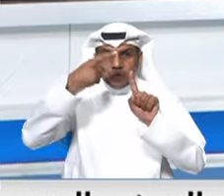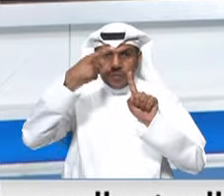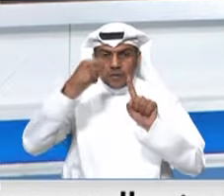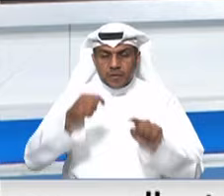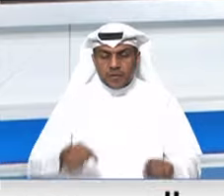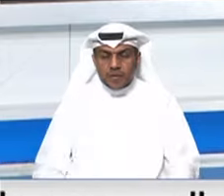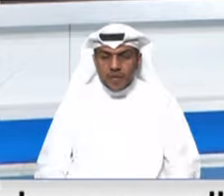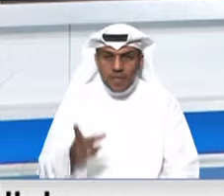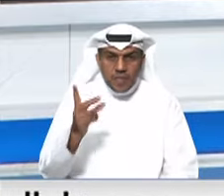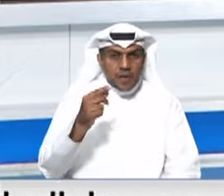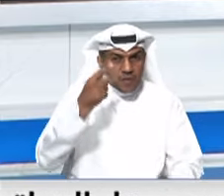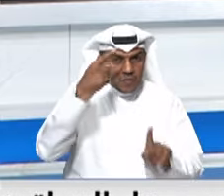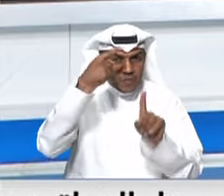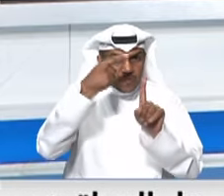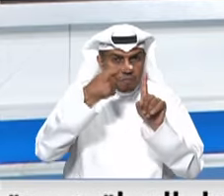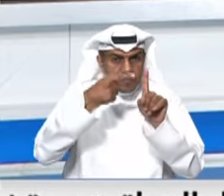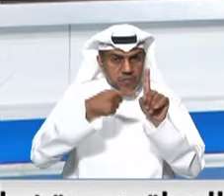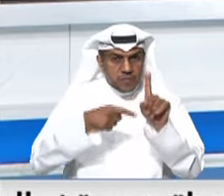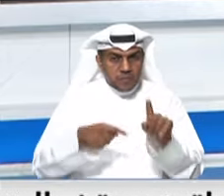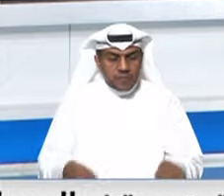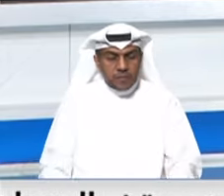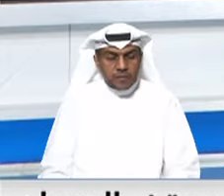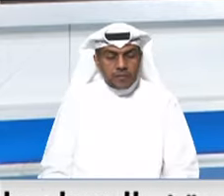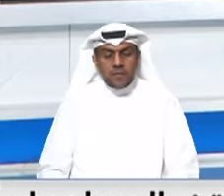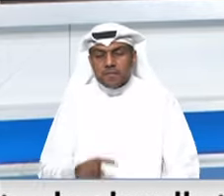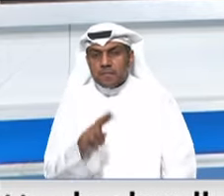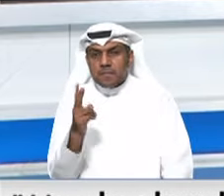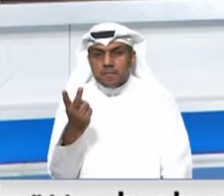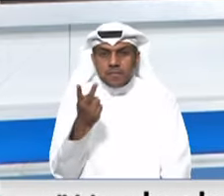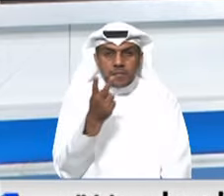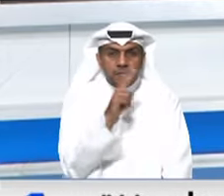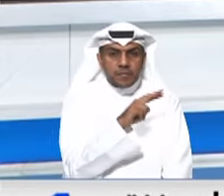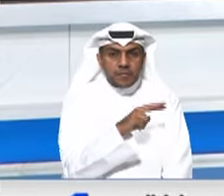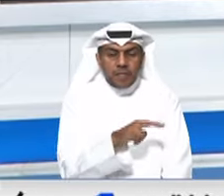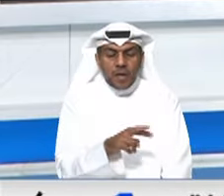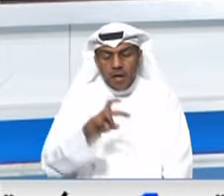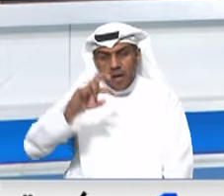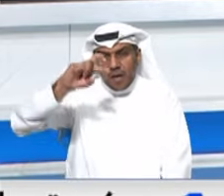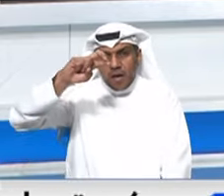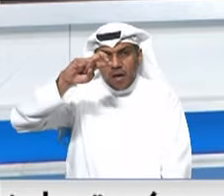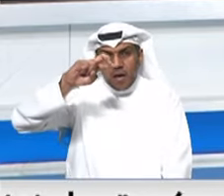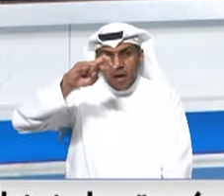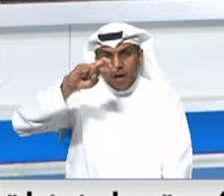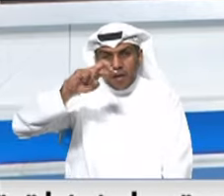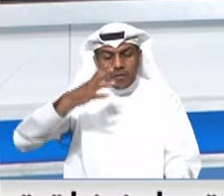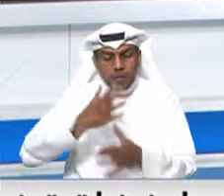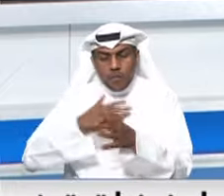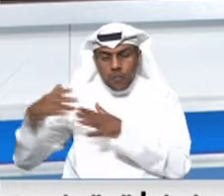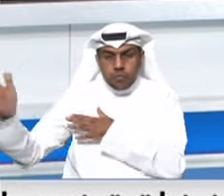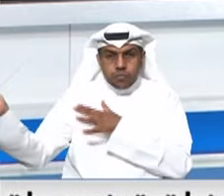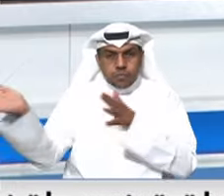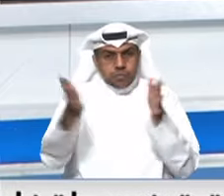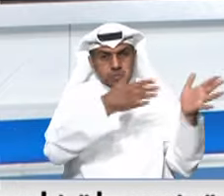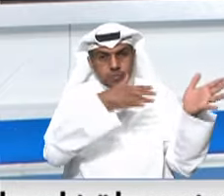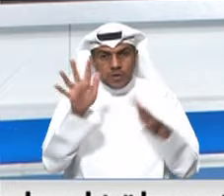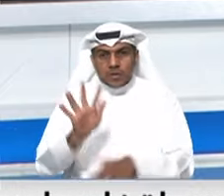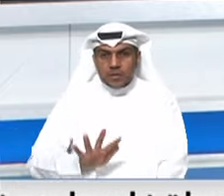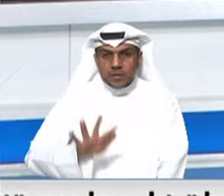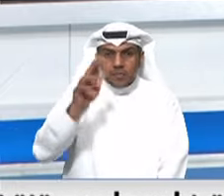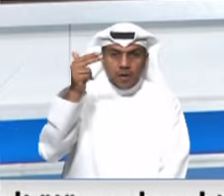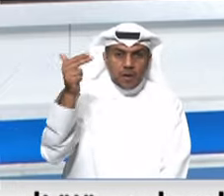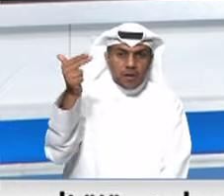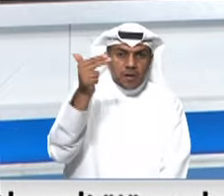انخفاض في درجات الحراره نسبي تتراجع درجات الحراره ابتداء من يوم الاحد نتيجه نشاط سرعه الرياح الشماليه الغربيه